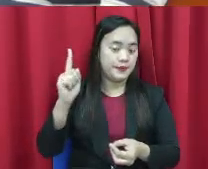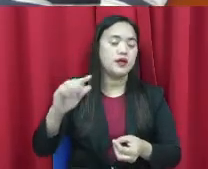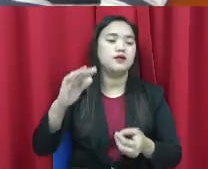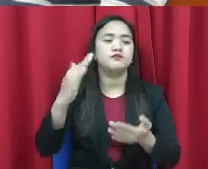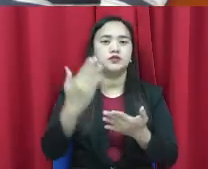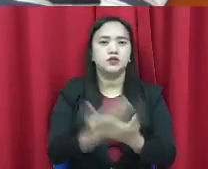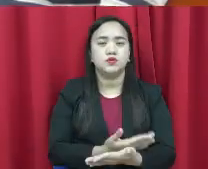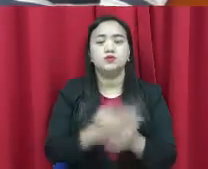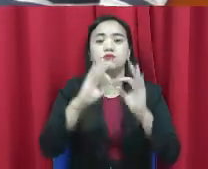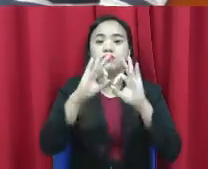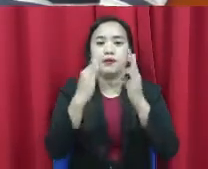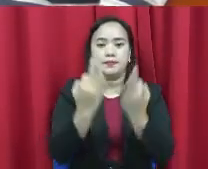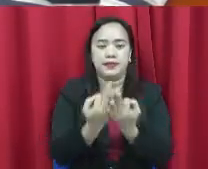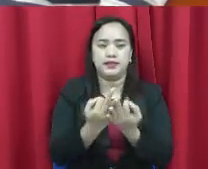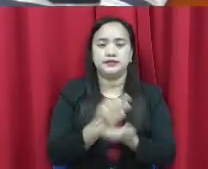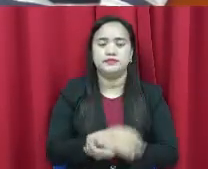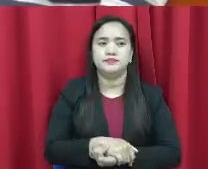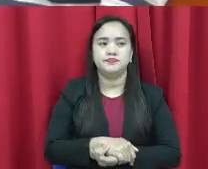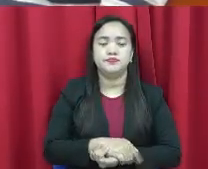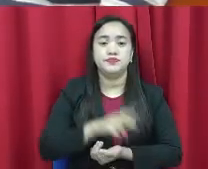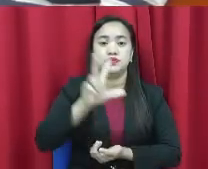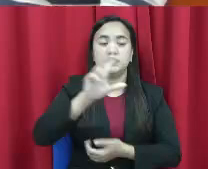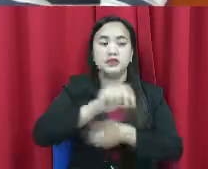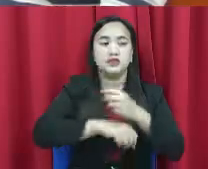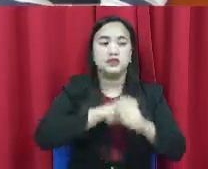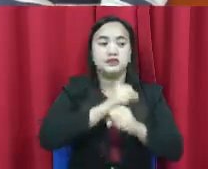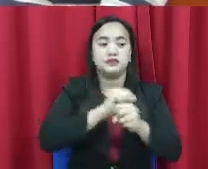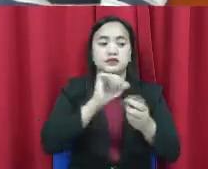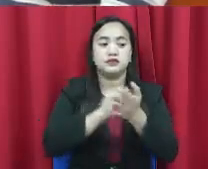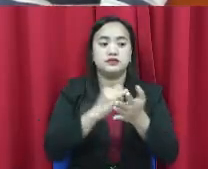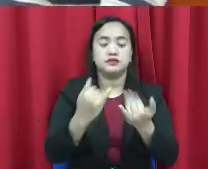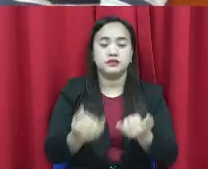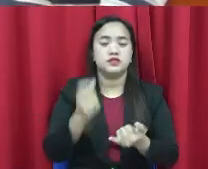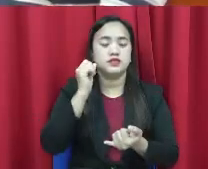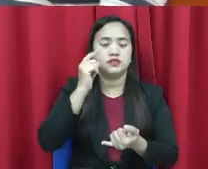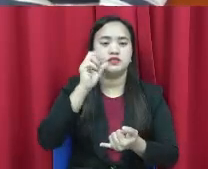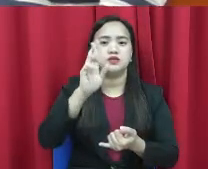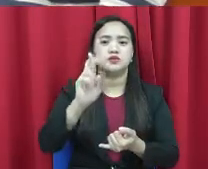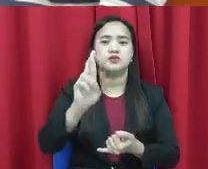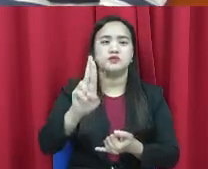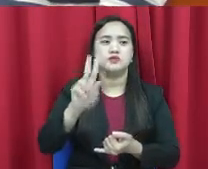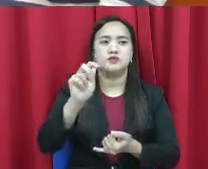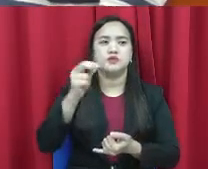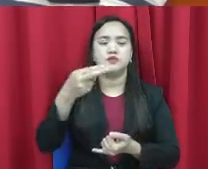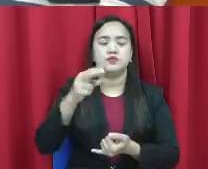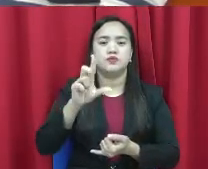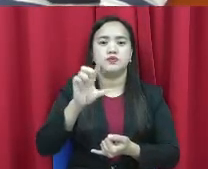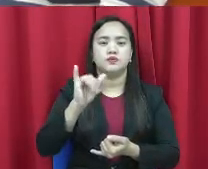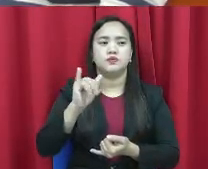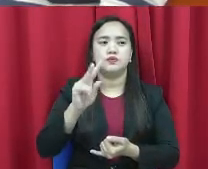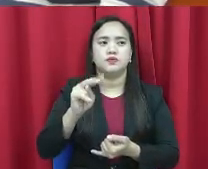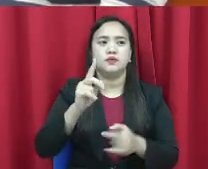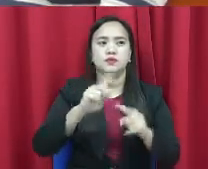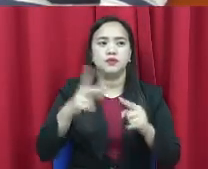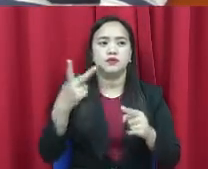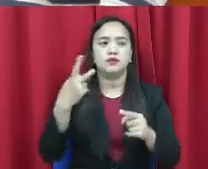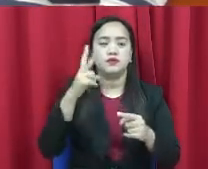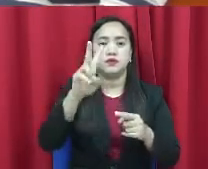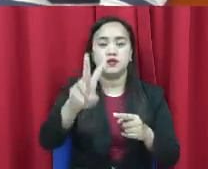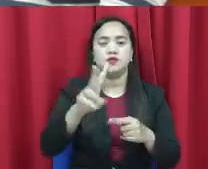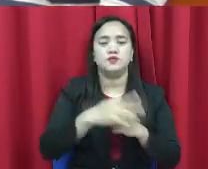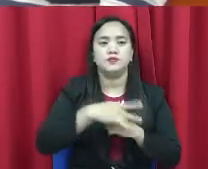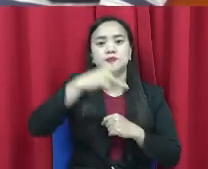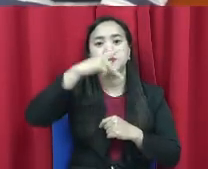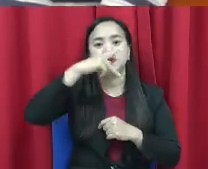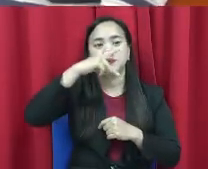pa lang pamilya so 3 years pa lang po kami ngayon ni Ma'am rule sa biyahe ng Panginoon ay magdadala na po yung aming anak